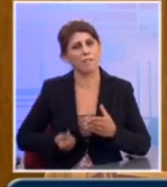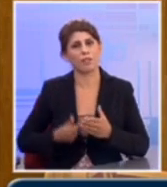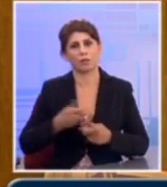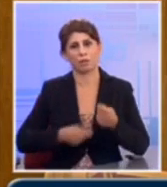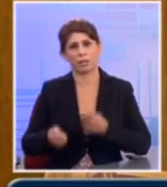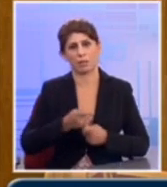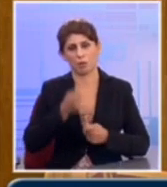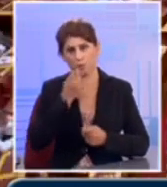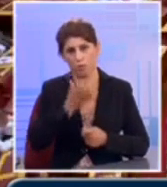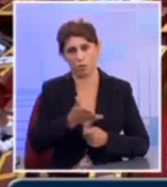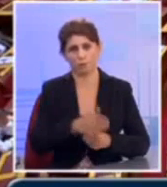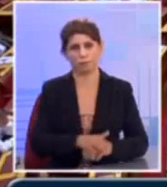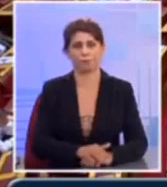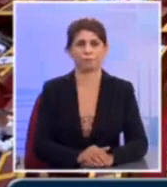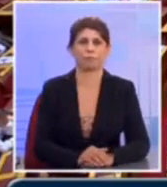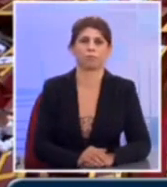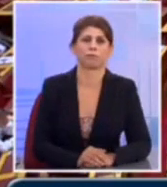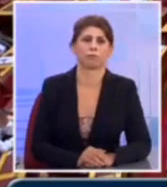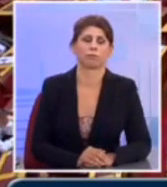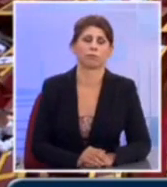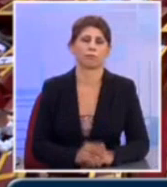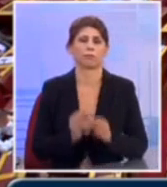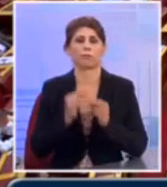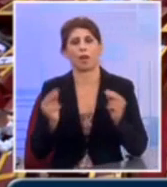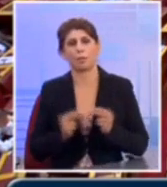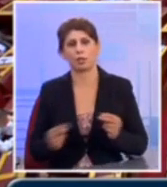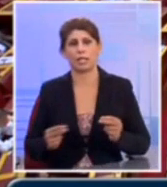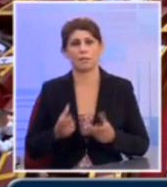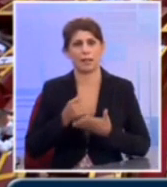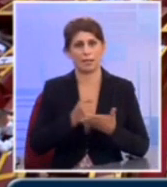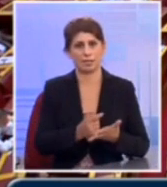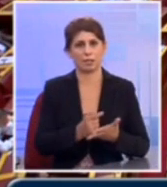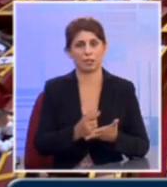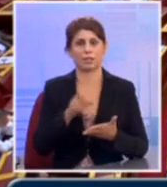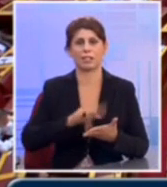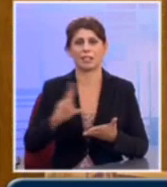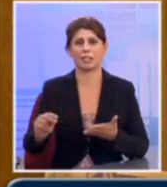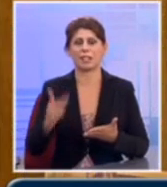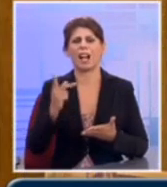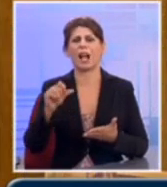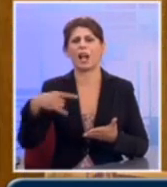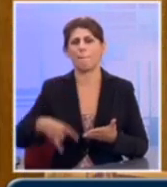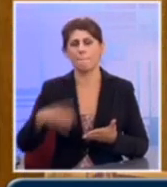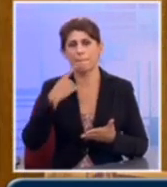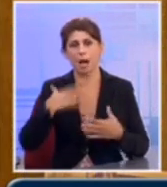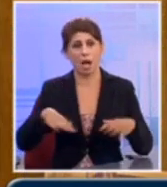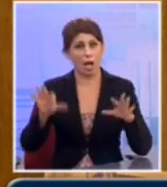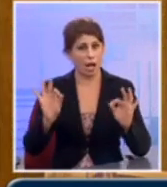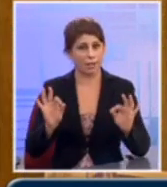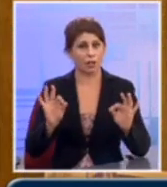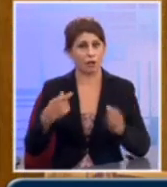επιχειρηματικών δαπανών επομένως οι ενισχύσεις επιδοτήσει στο πλαίσιο της κοινής γεωργικής πολιτικής ρχ